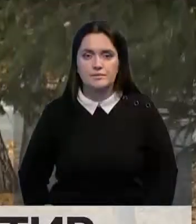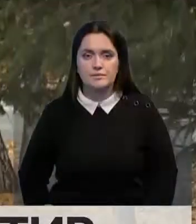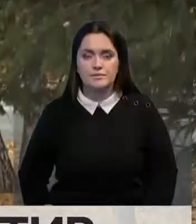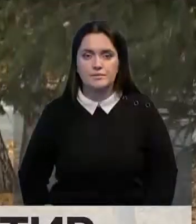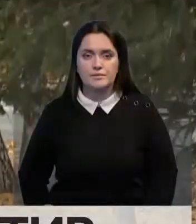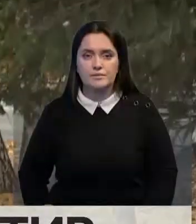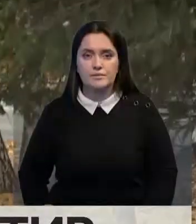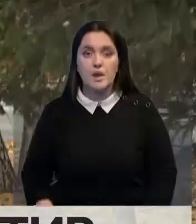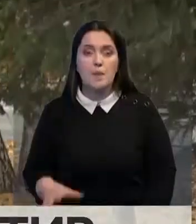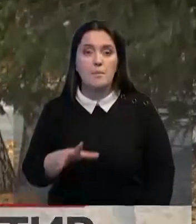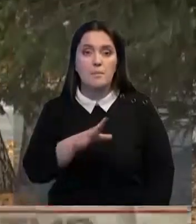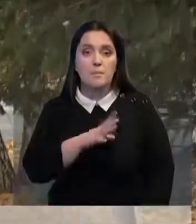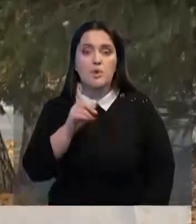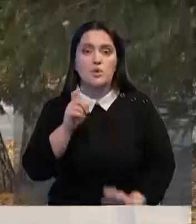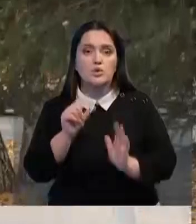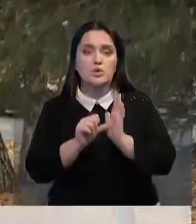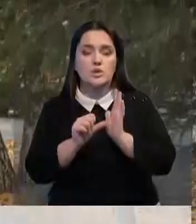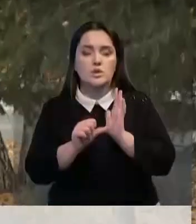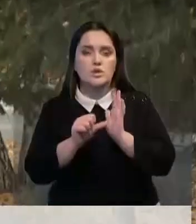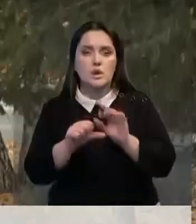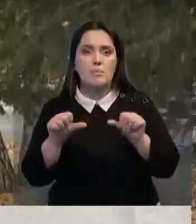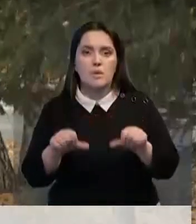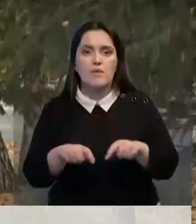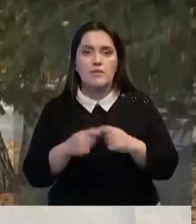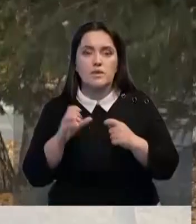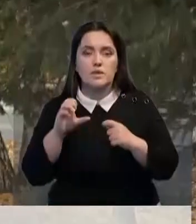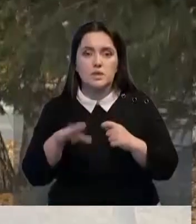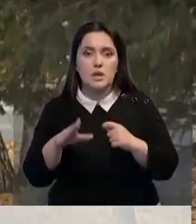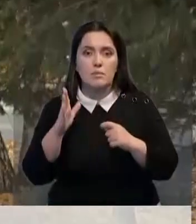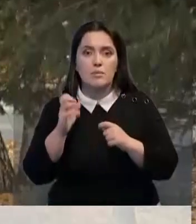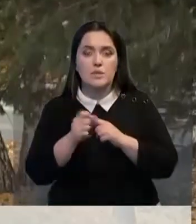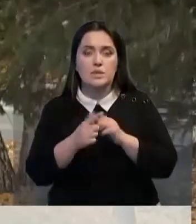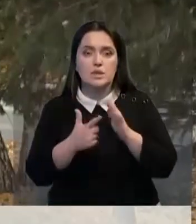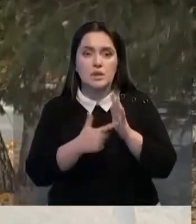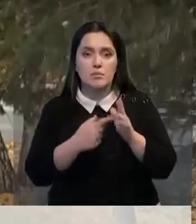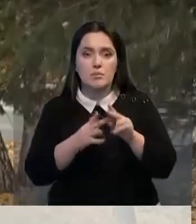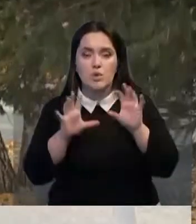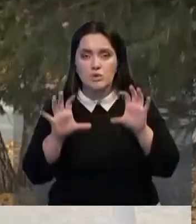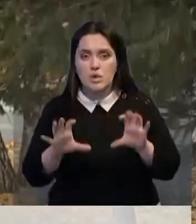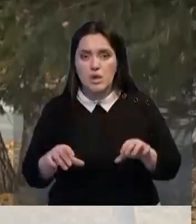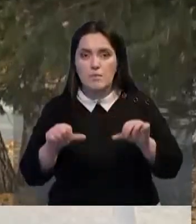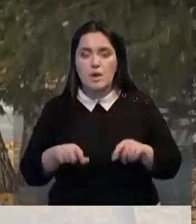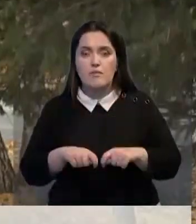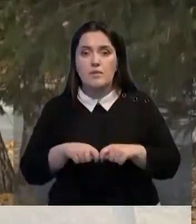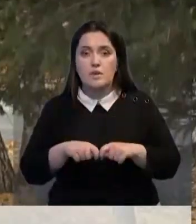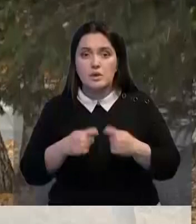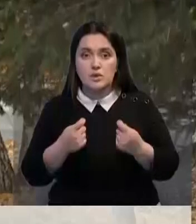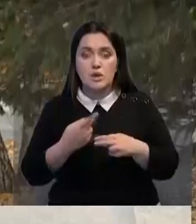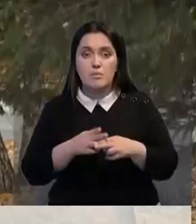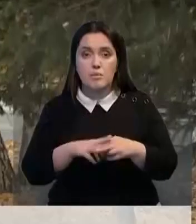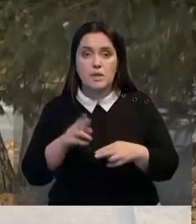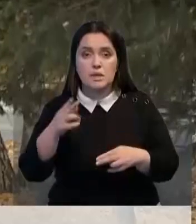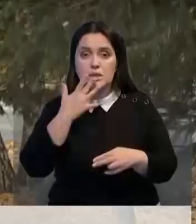В том числе было совершено 166 правонарушений по статье 517 Кодекса об административных правонарушениях, то есть